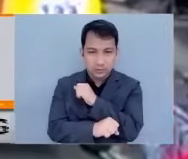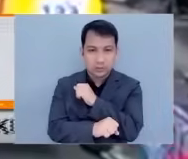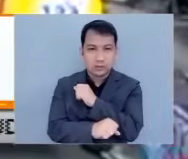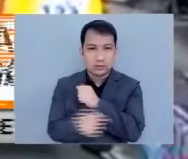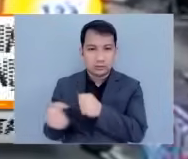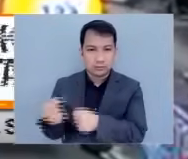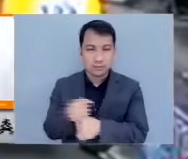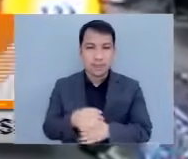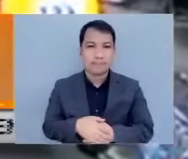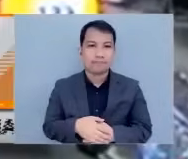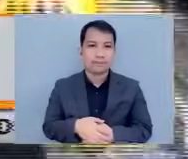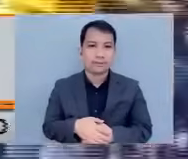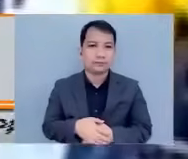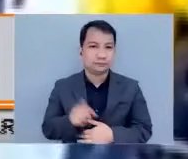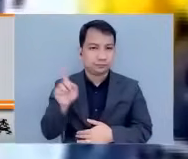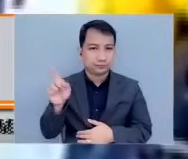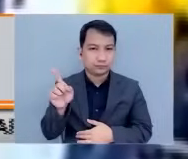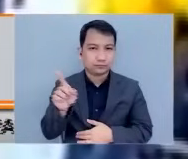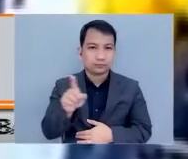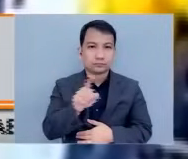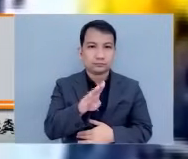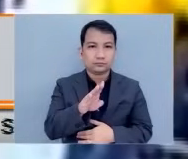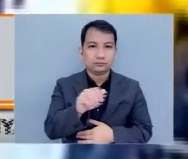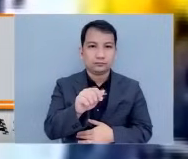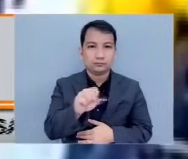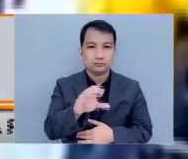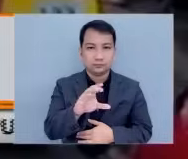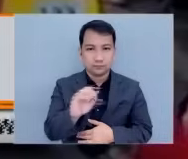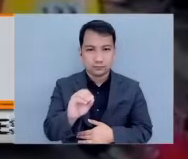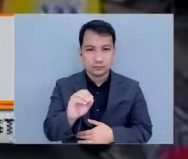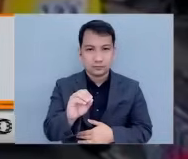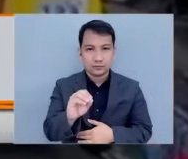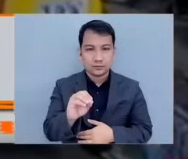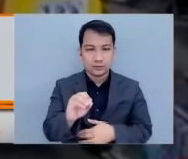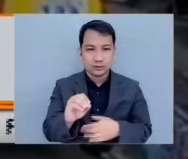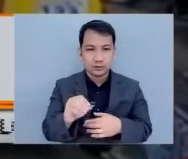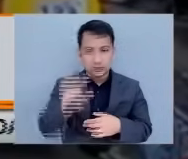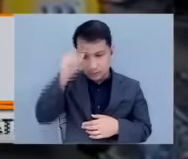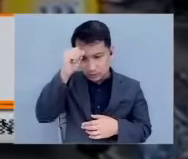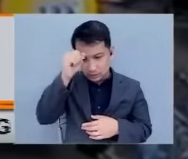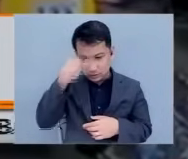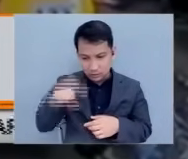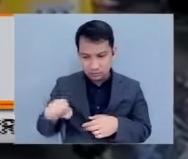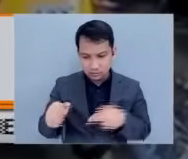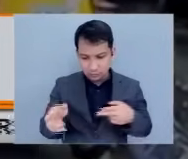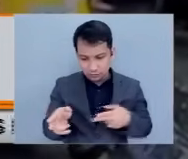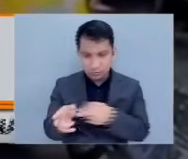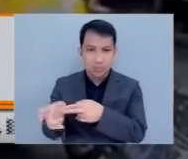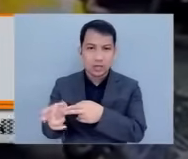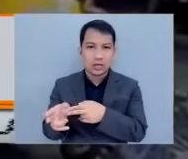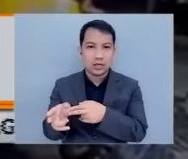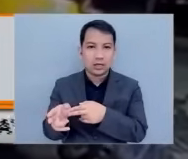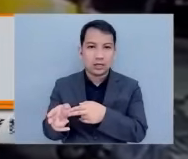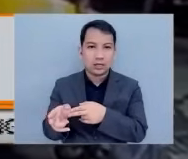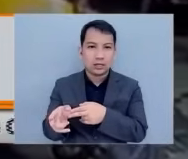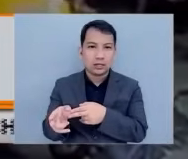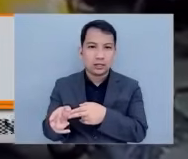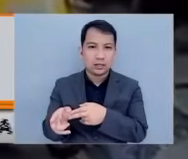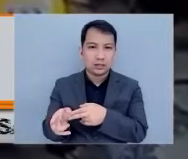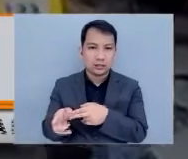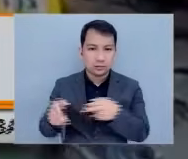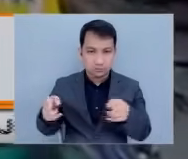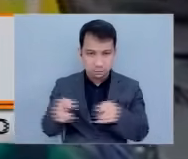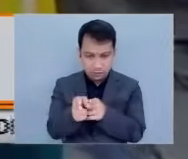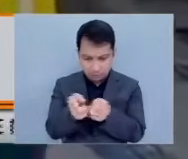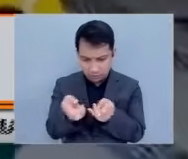Sa video na ito sa Baseco compound naman, kitang binangga ng Indian na rider ang isang motorsiklo. Natumbang dalawang motor. Pero